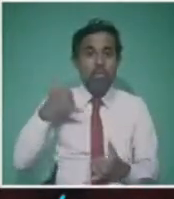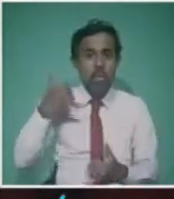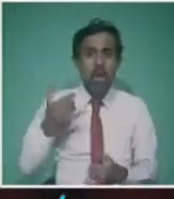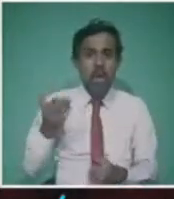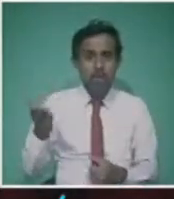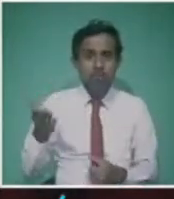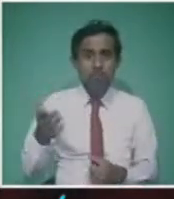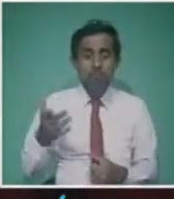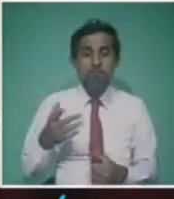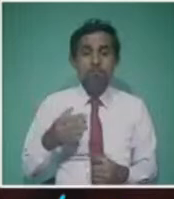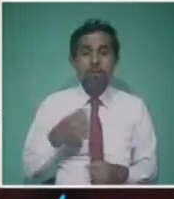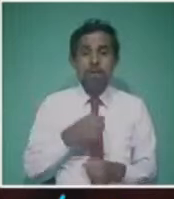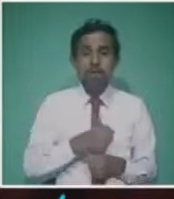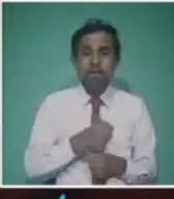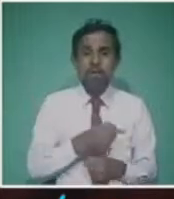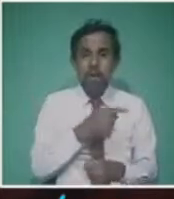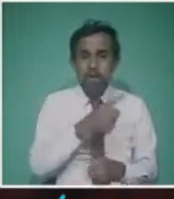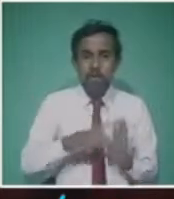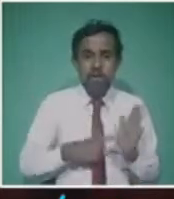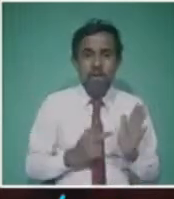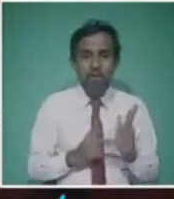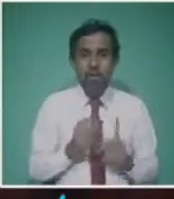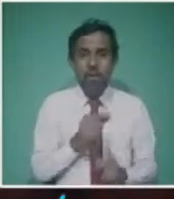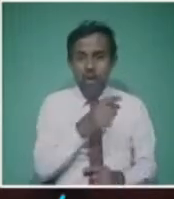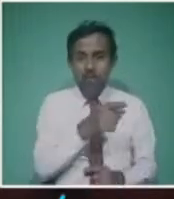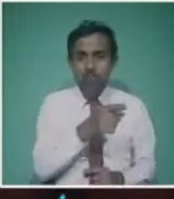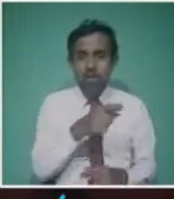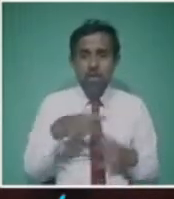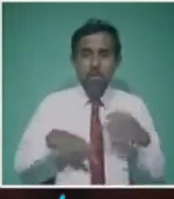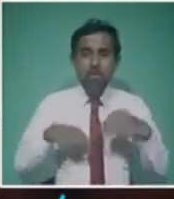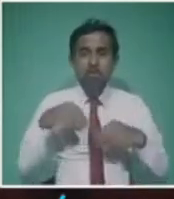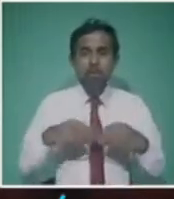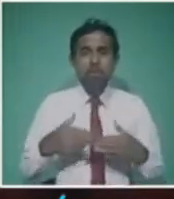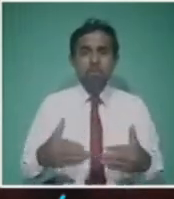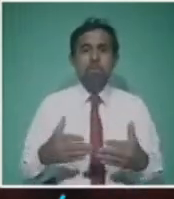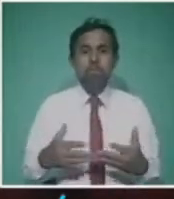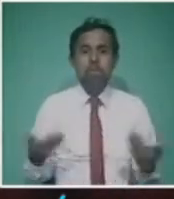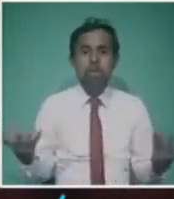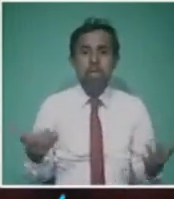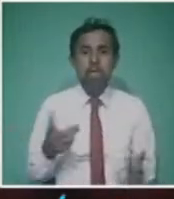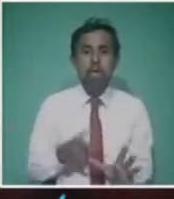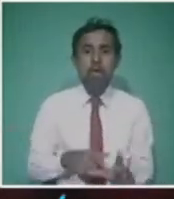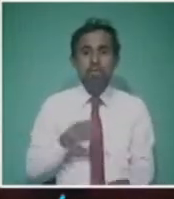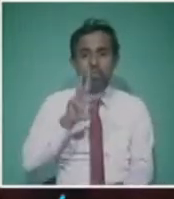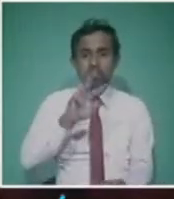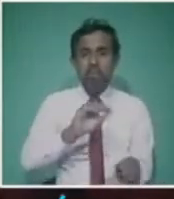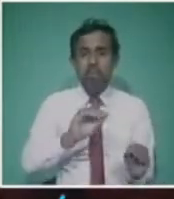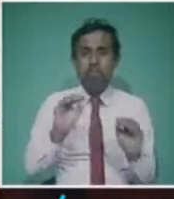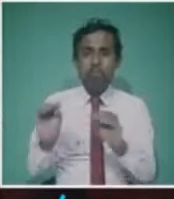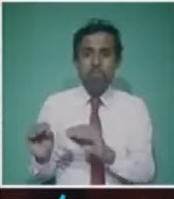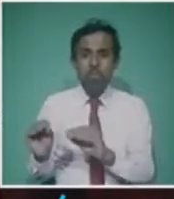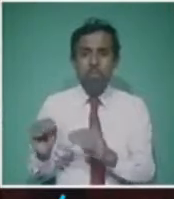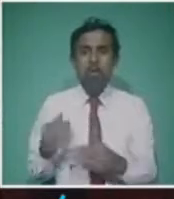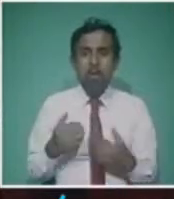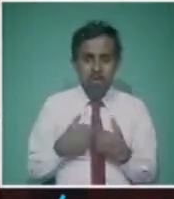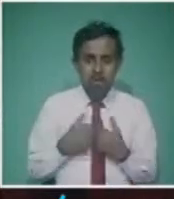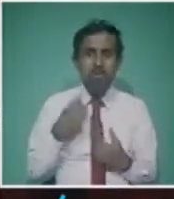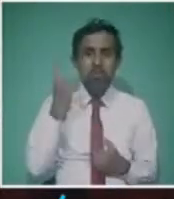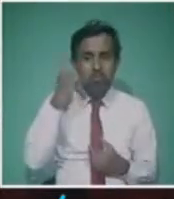හිටියා, ජේපි සහෝදරෝ හිටියා. ඒ අය ඒ මැතිවරණේ පවත්වුවේ නැහැ අවුරුදු 3 කියනකම්. අපිට